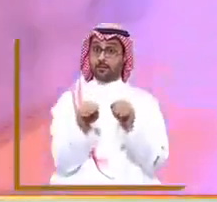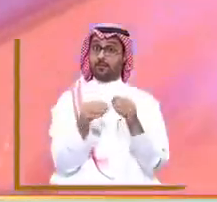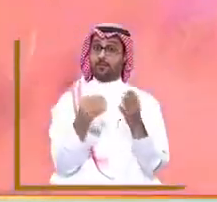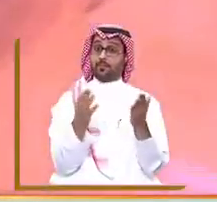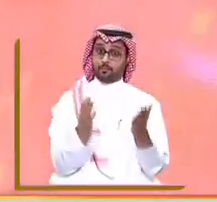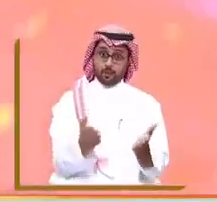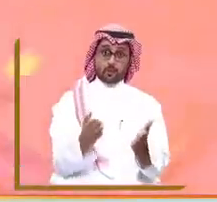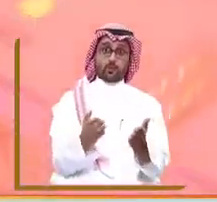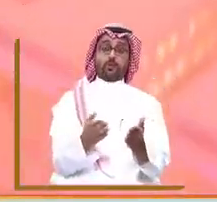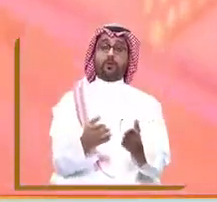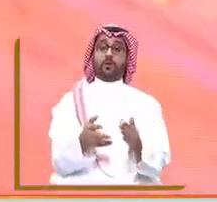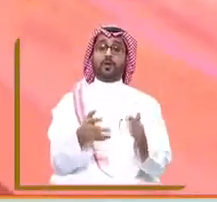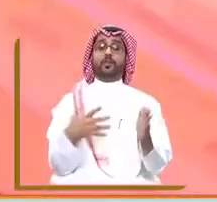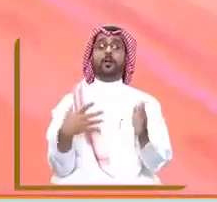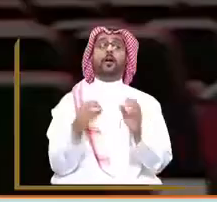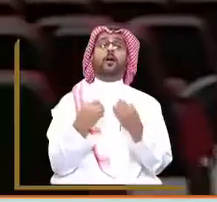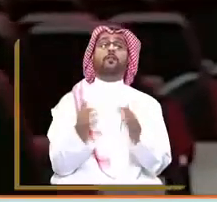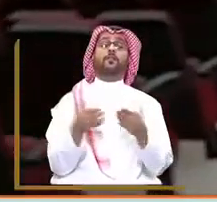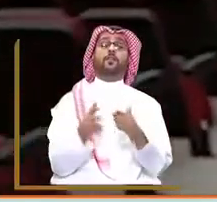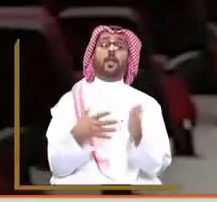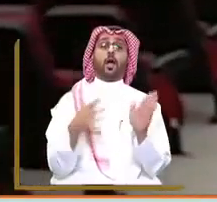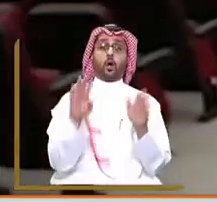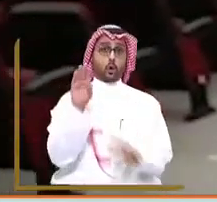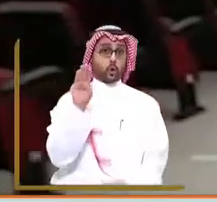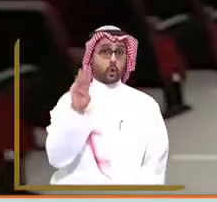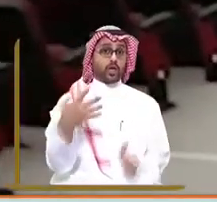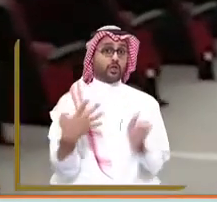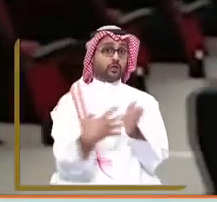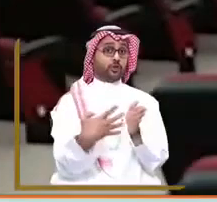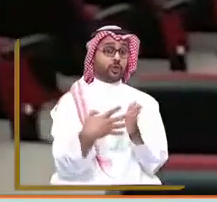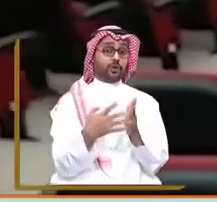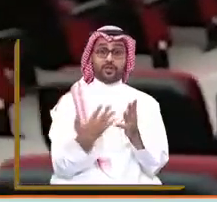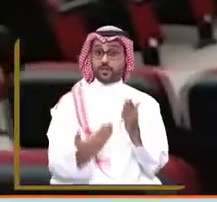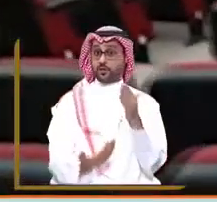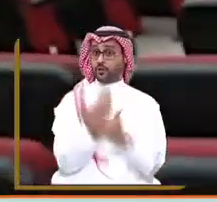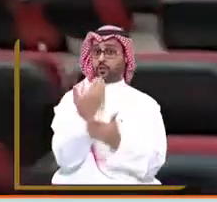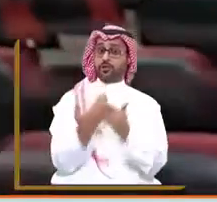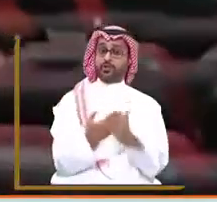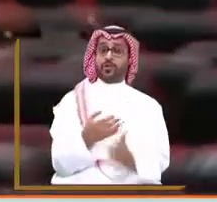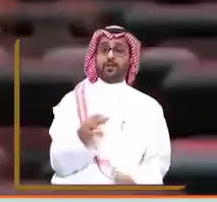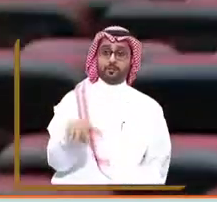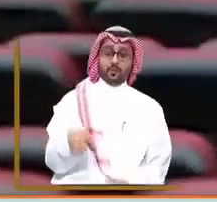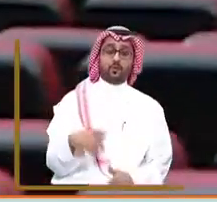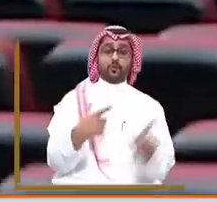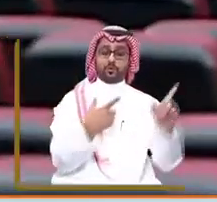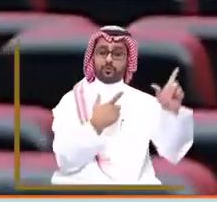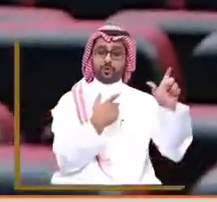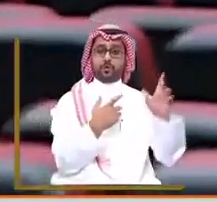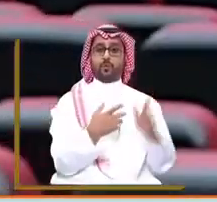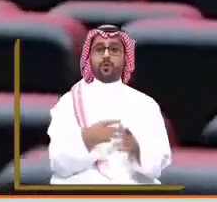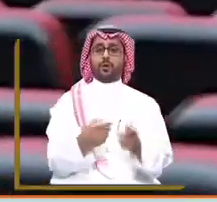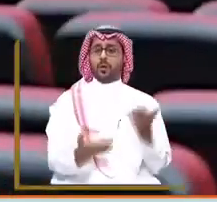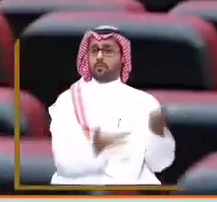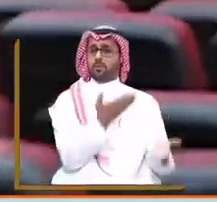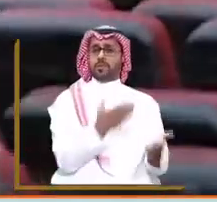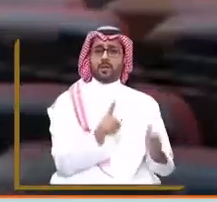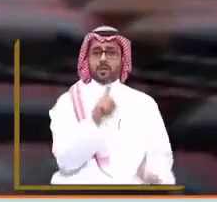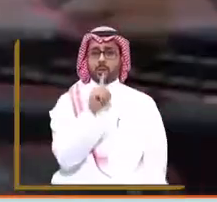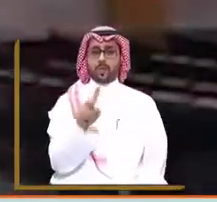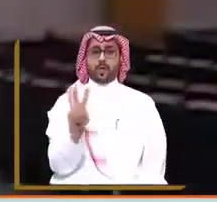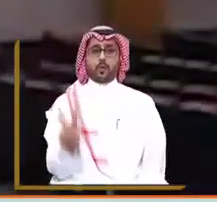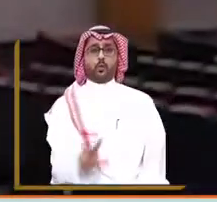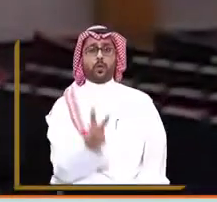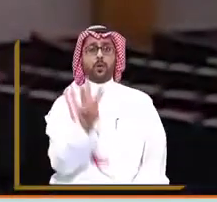الأسد، فاشتمل التدشين على افتتاح مبنى الكلية الجامعية الجديد بالمحافظة، والذي بلغت تكلفته